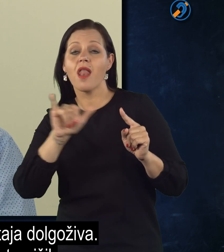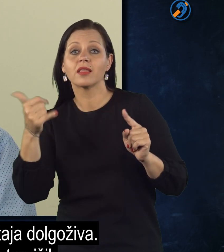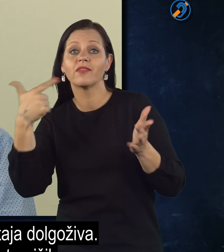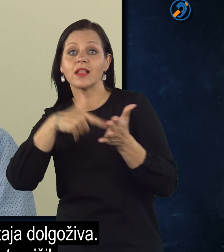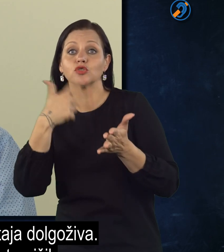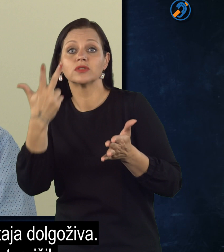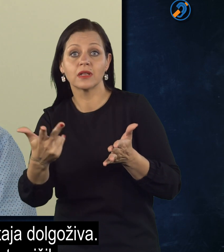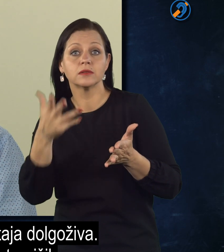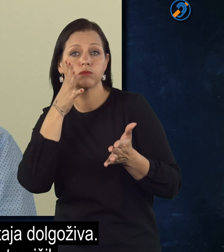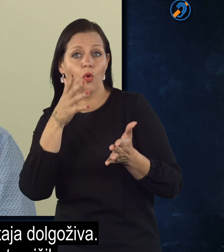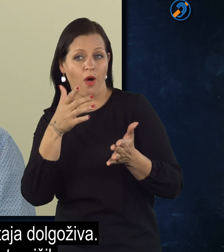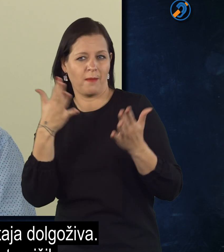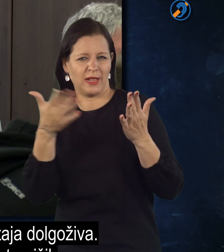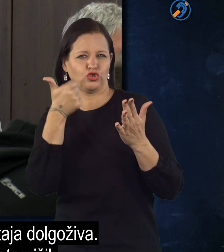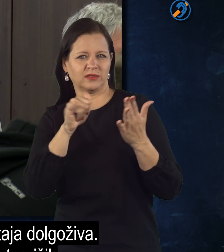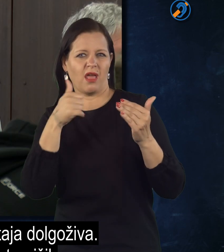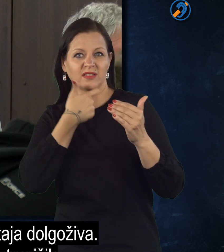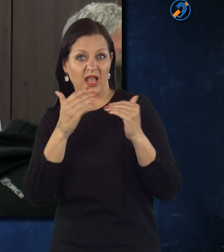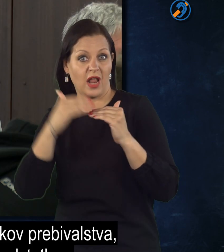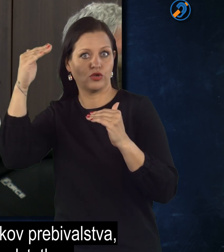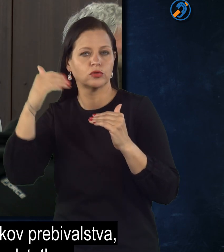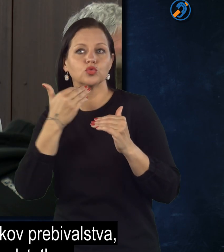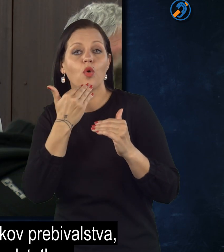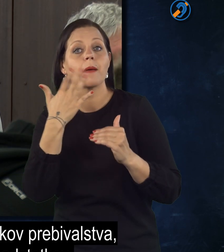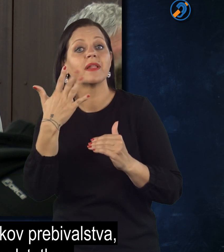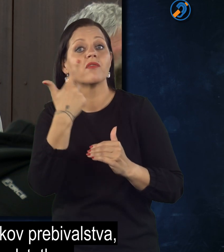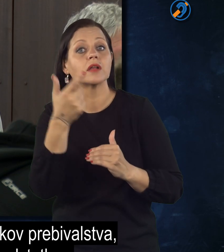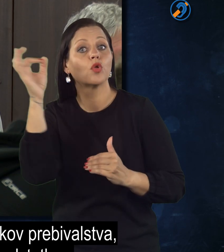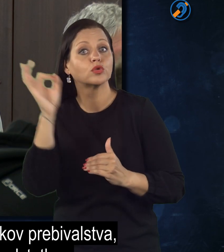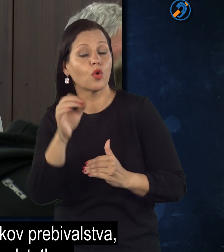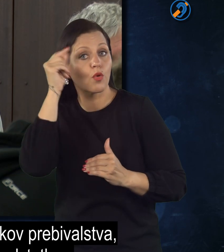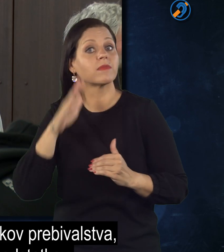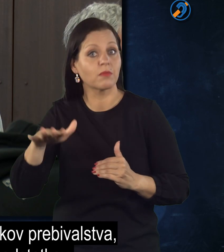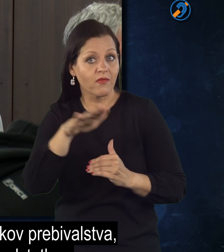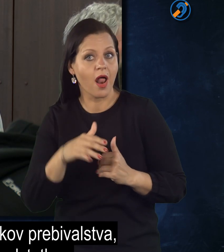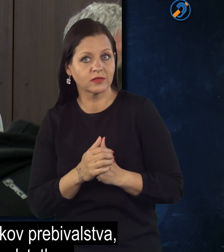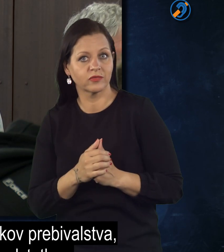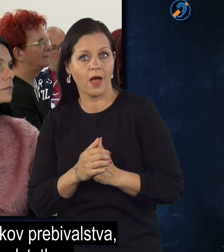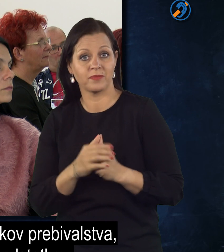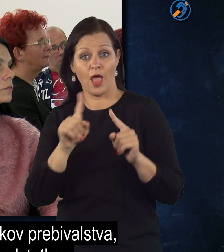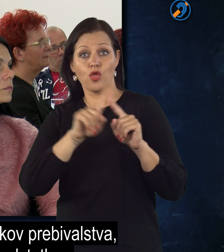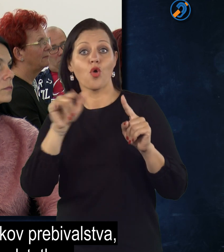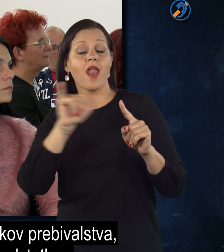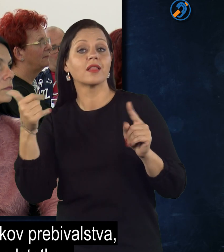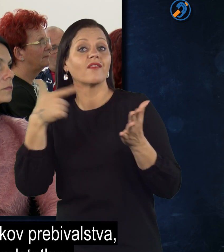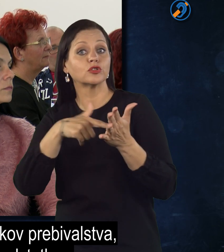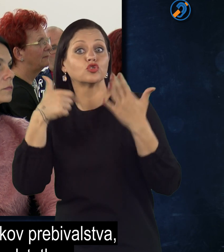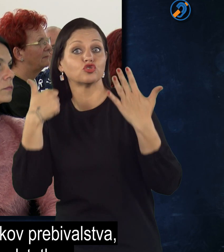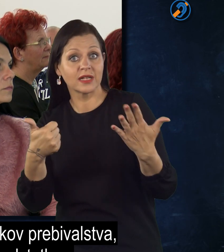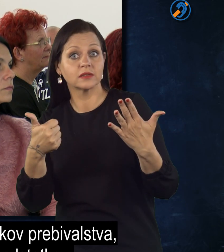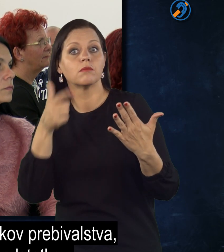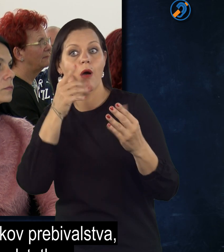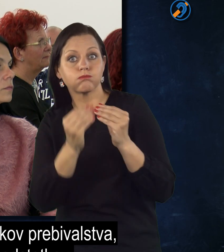Do leta 2030 bo starejših od 65 let skoraj 25% prebivalstva, od